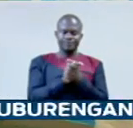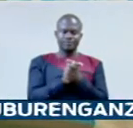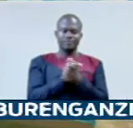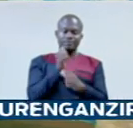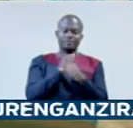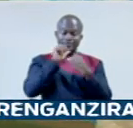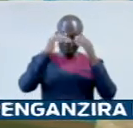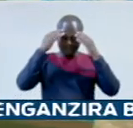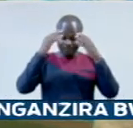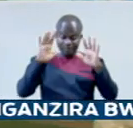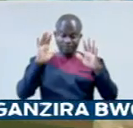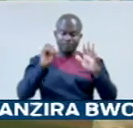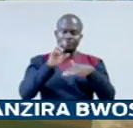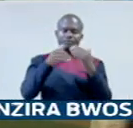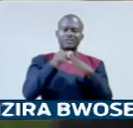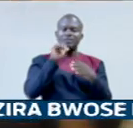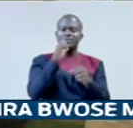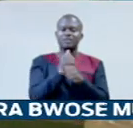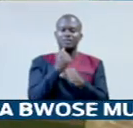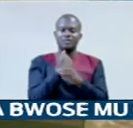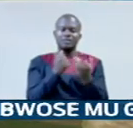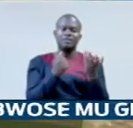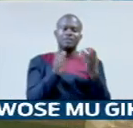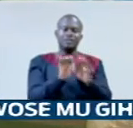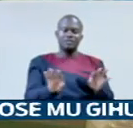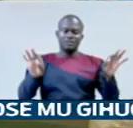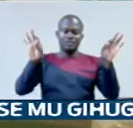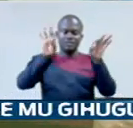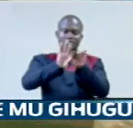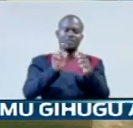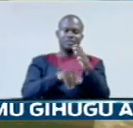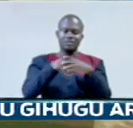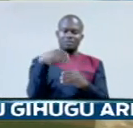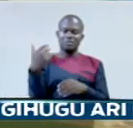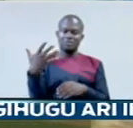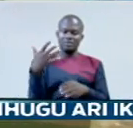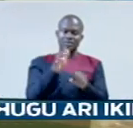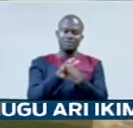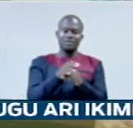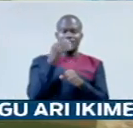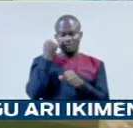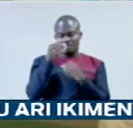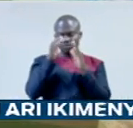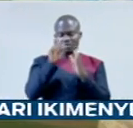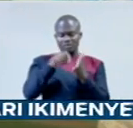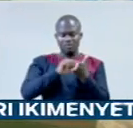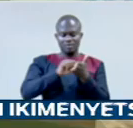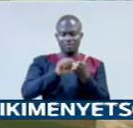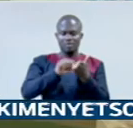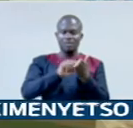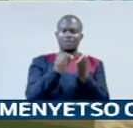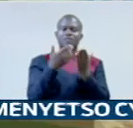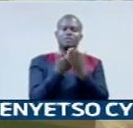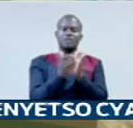bikorwa ntabizi cyangwa se bidakorwa icyangombwa nuko mu mpapuro do kenshi nk'iyo umuntu agomba kwandika kwaka